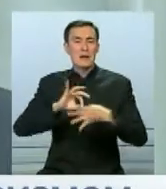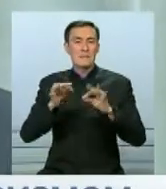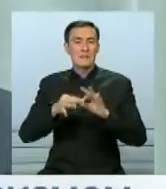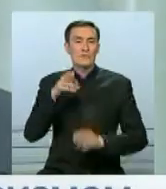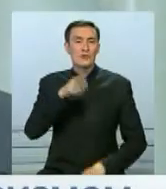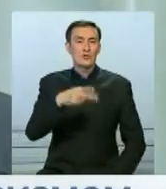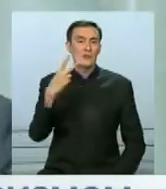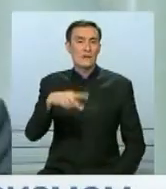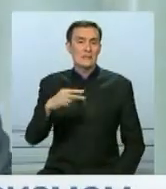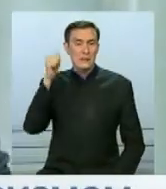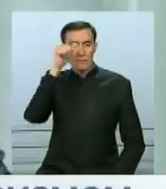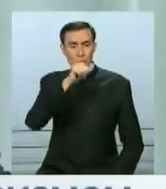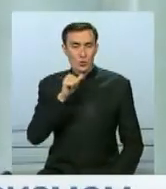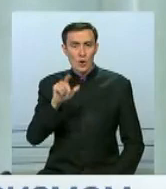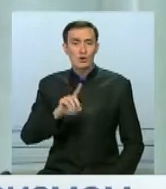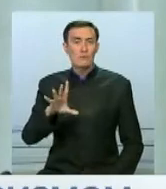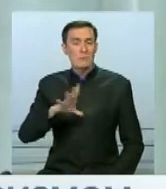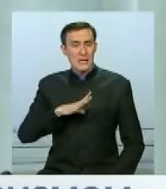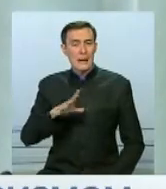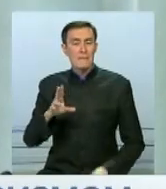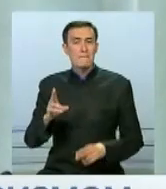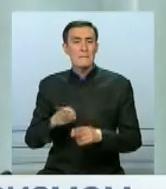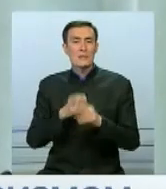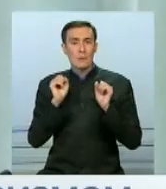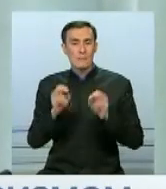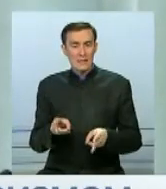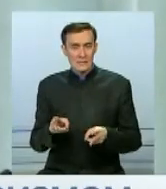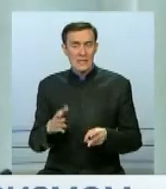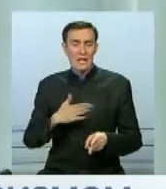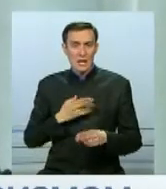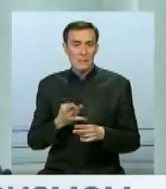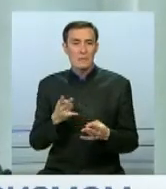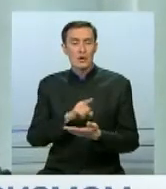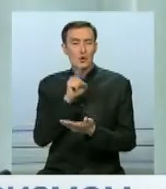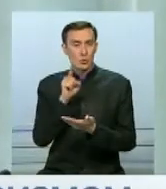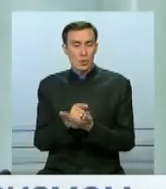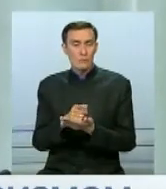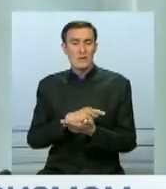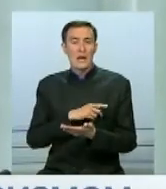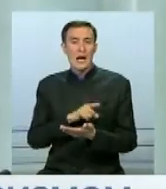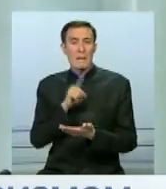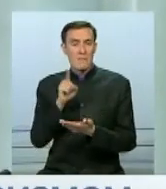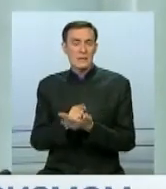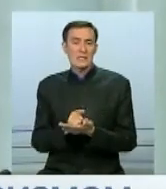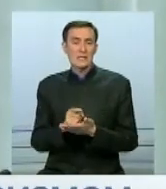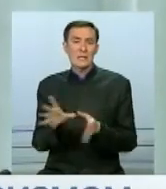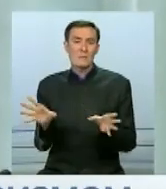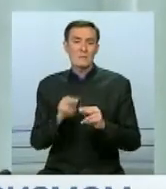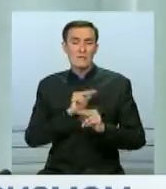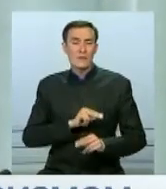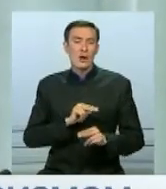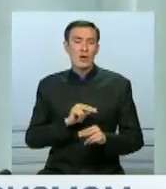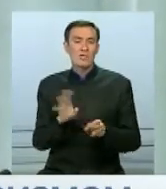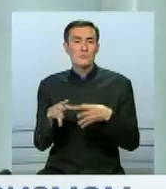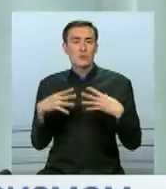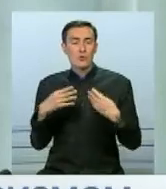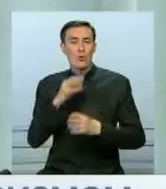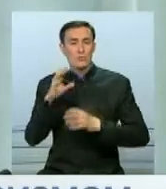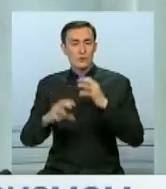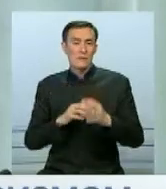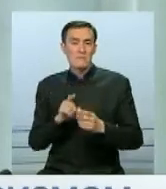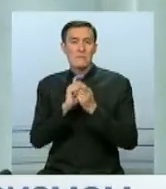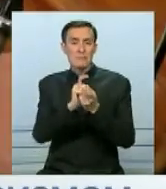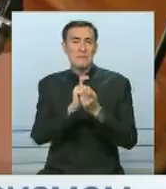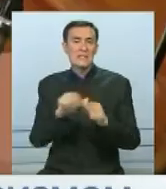2020. Обеспечить безопасность – это долг принимающей страны. Мы обязаны тесно сотрудничать с международным сообществом в борьбе